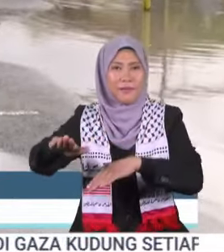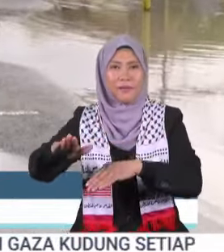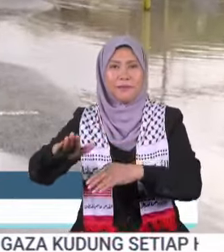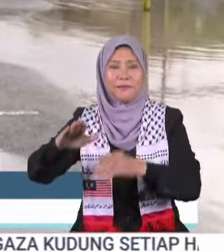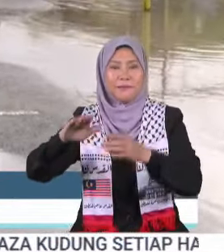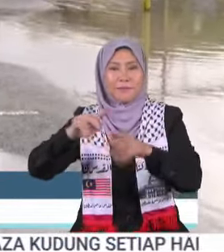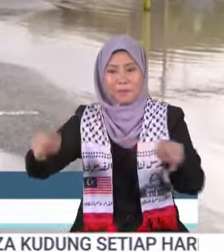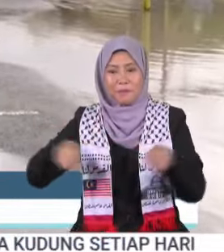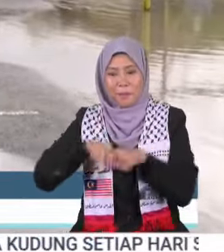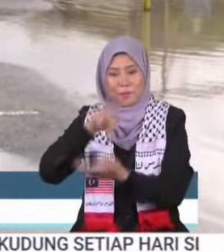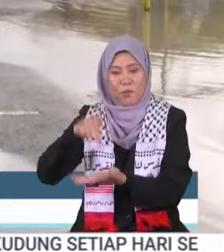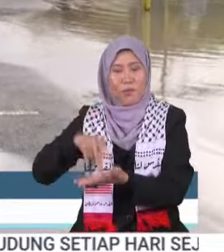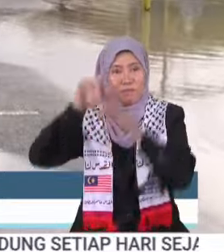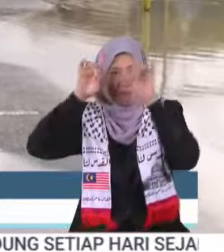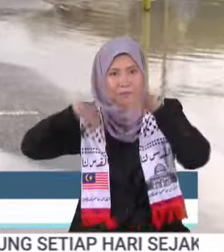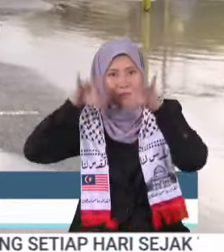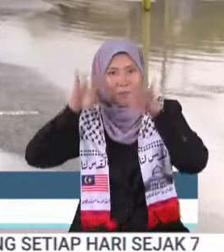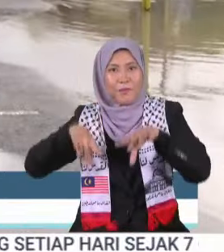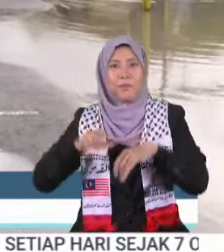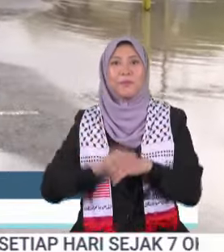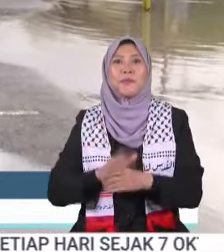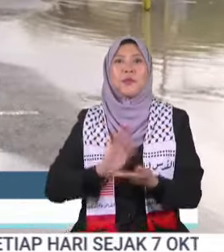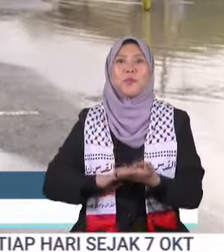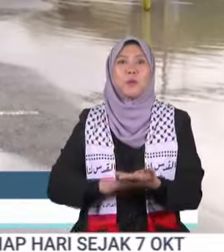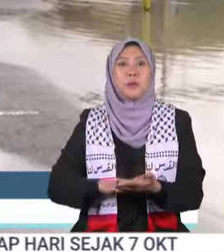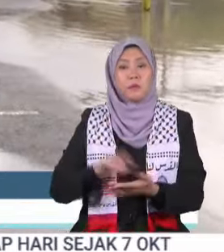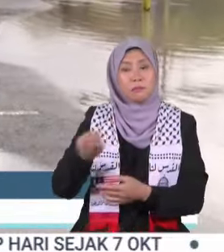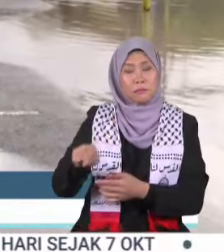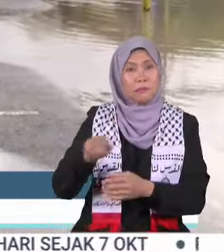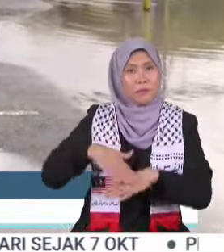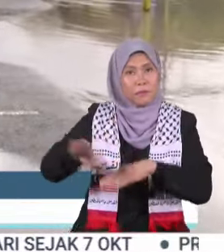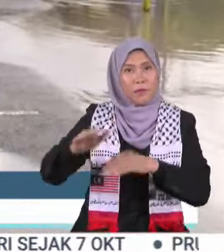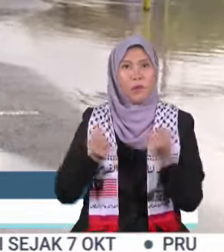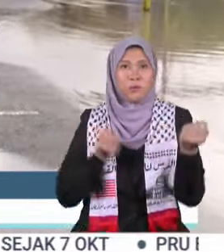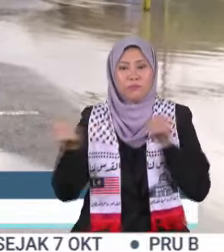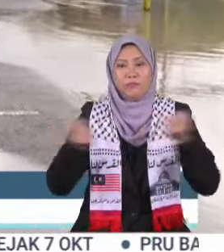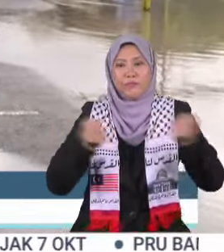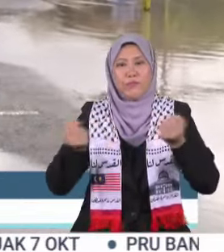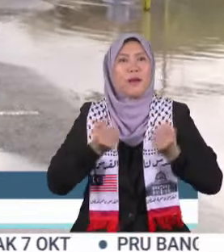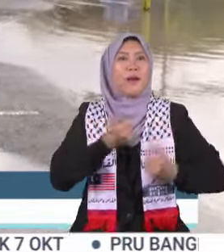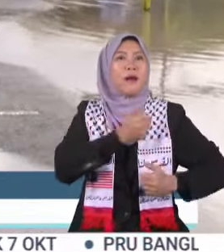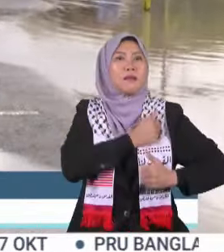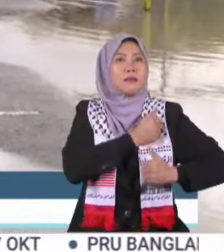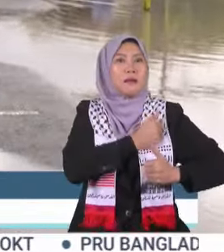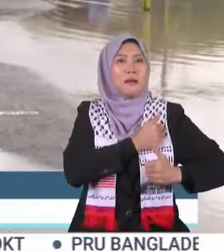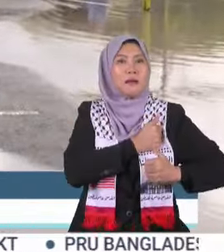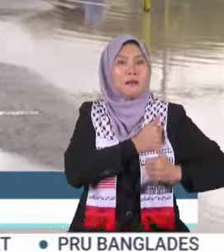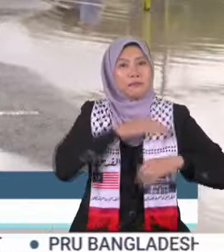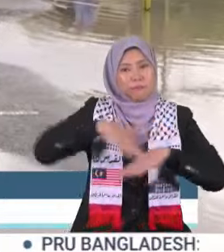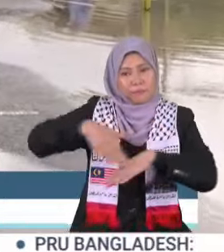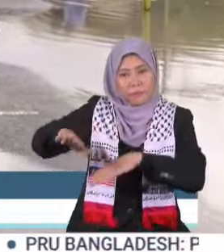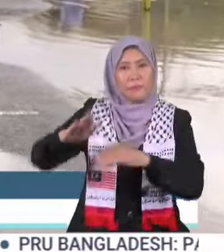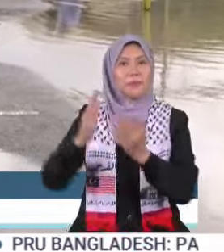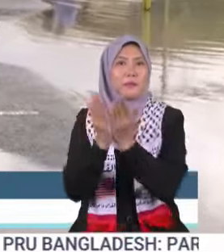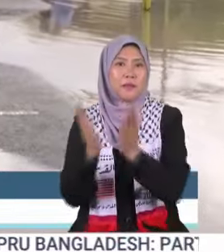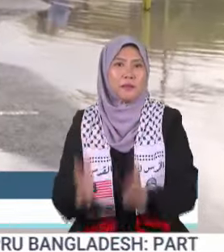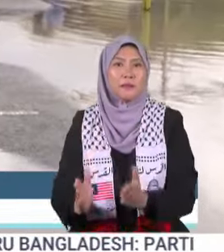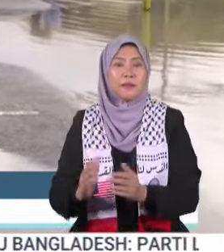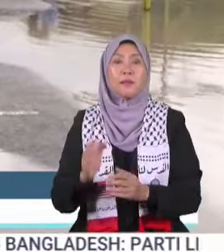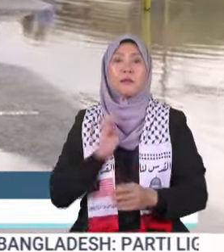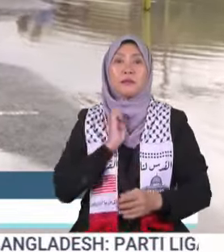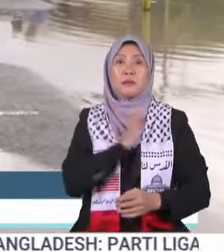Sekolah Menengah kebangsaan Tun Habib menggunakan trak angkatan tentera Malaysia yang mana menurut